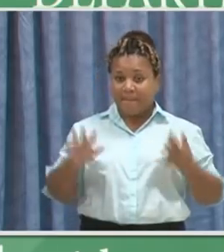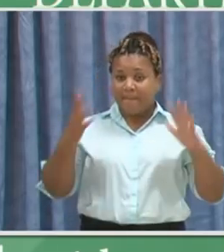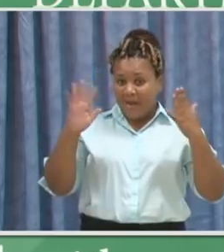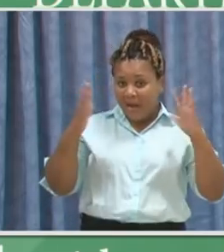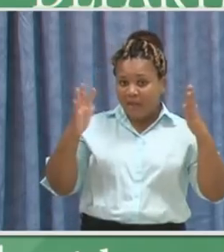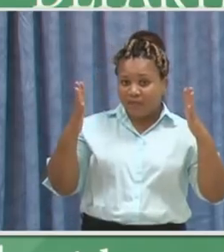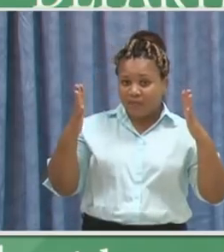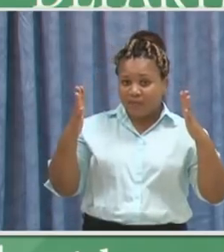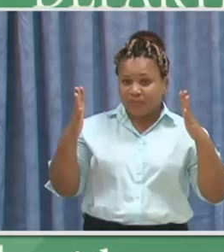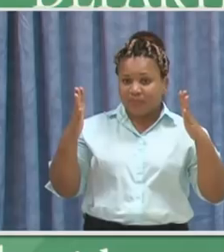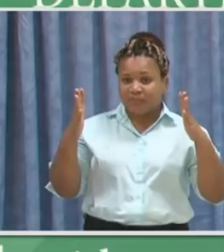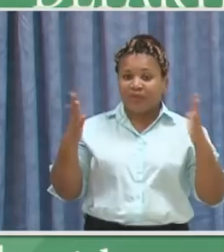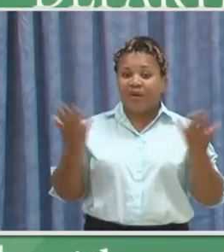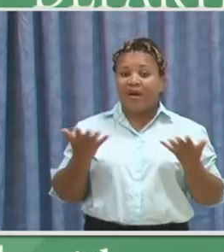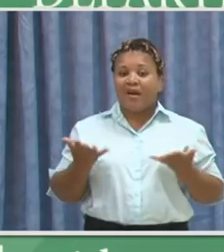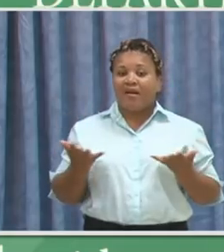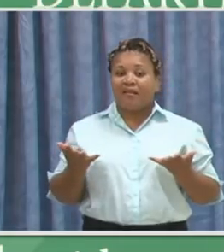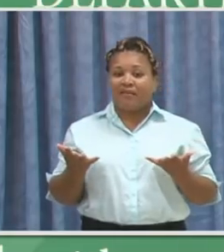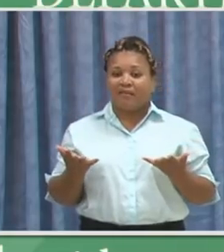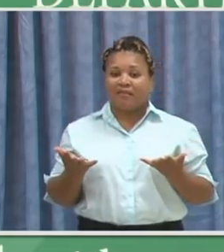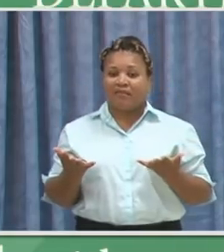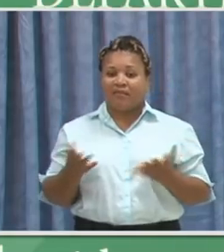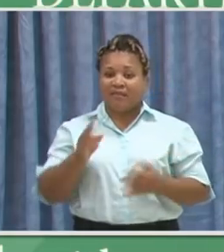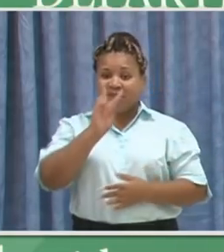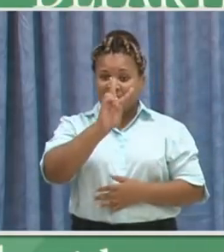répétitivement dans son traitement et